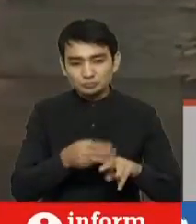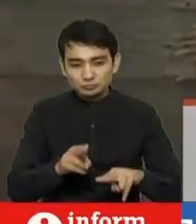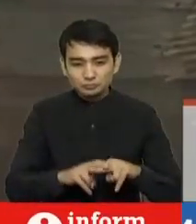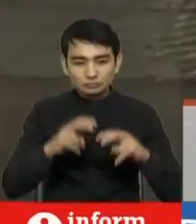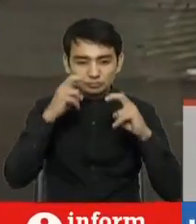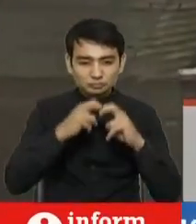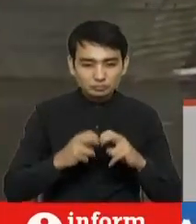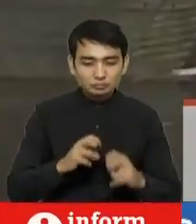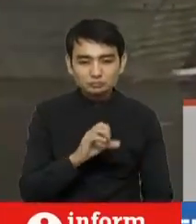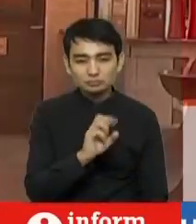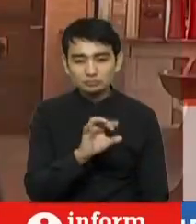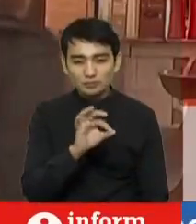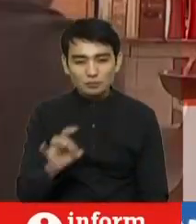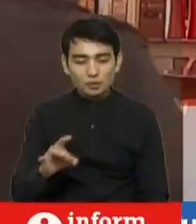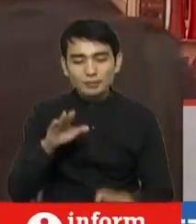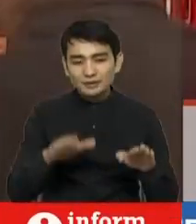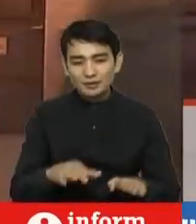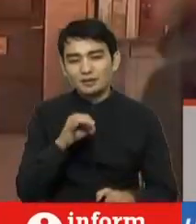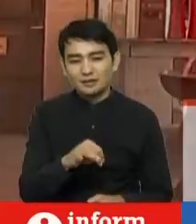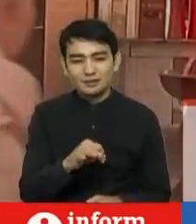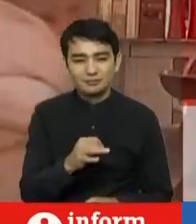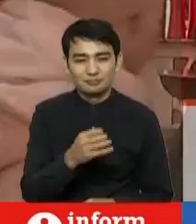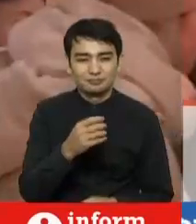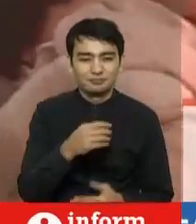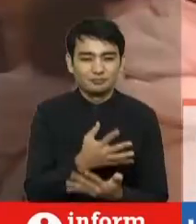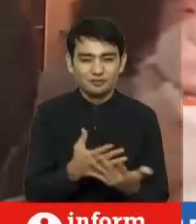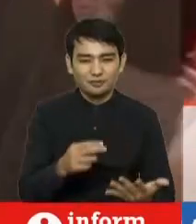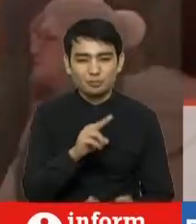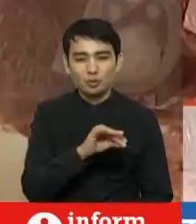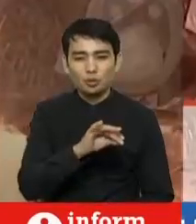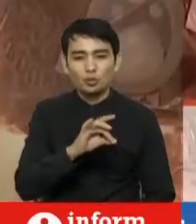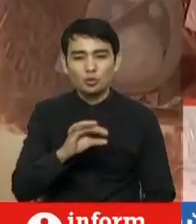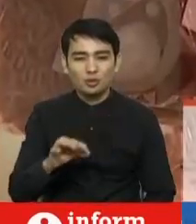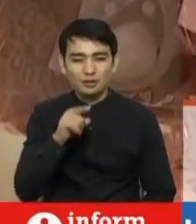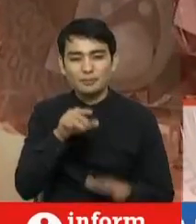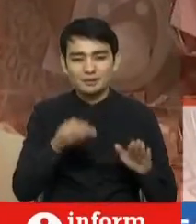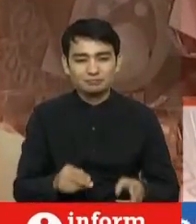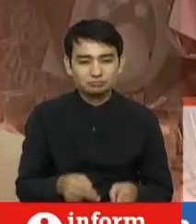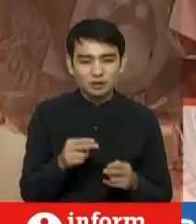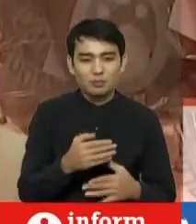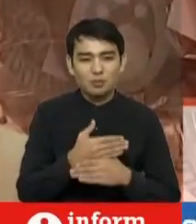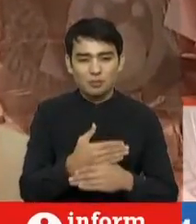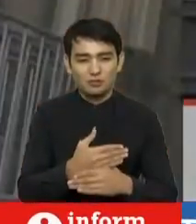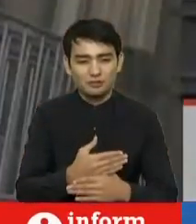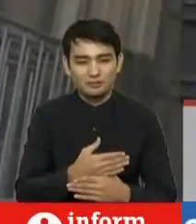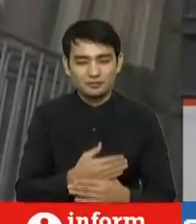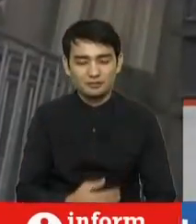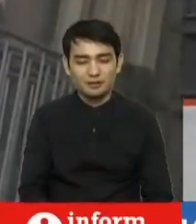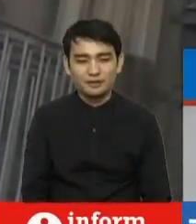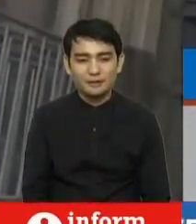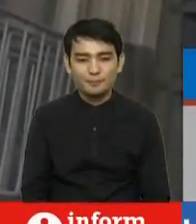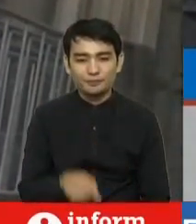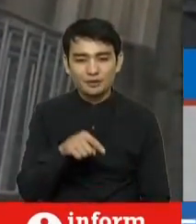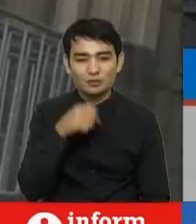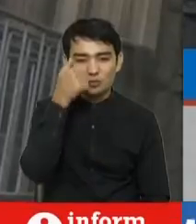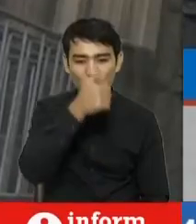в собор А в Перу санта-клаусы помогают бороться с преступностью обо всём подробнее расскажут мои коллеги Рождество в этом